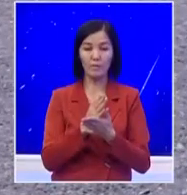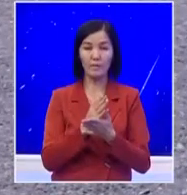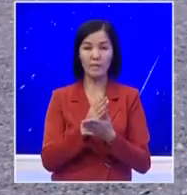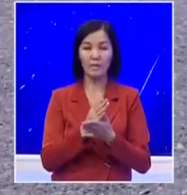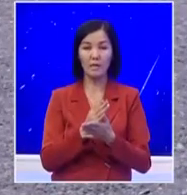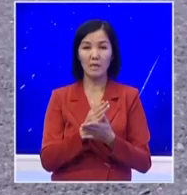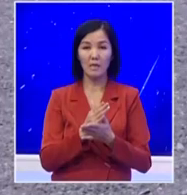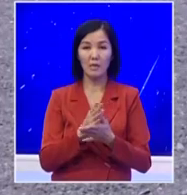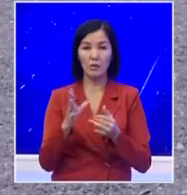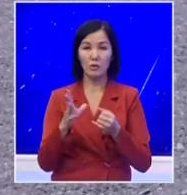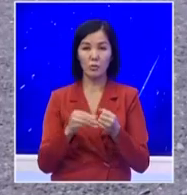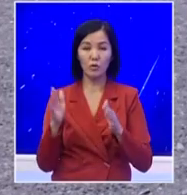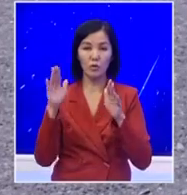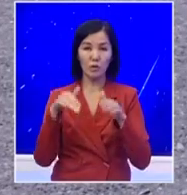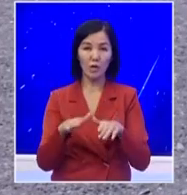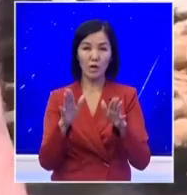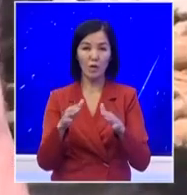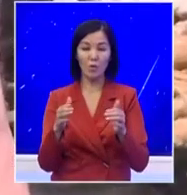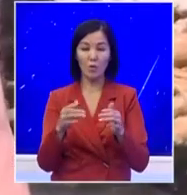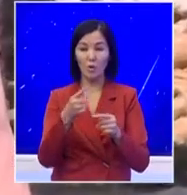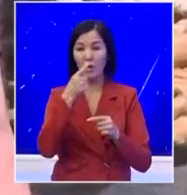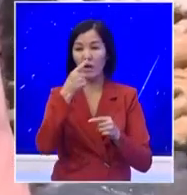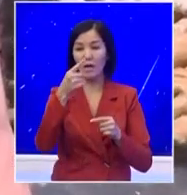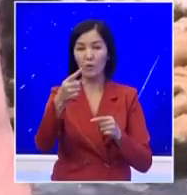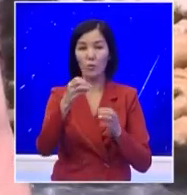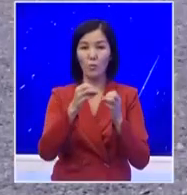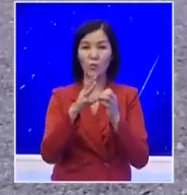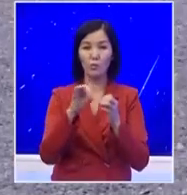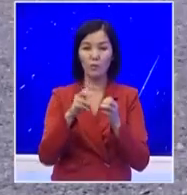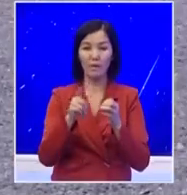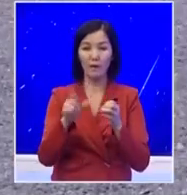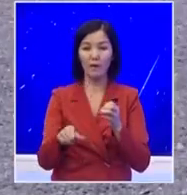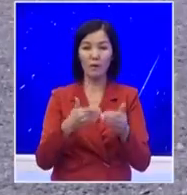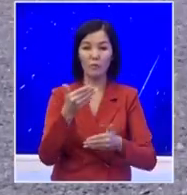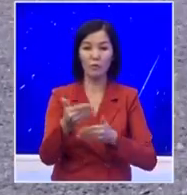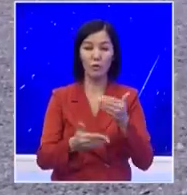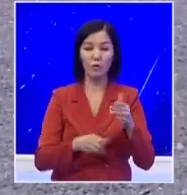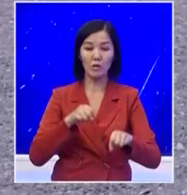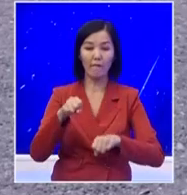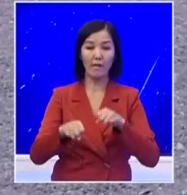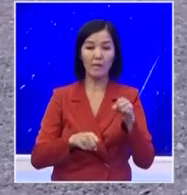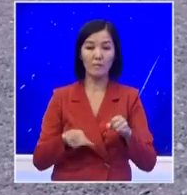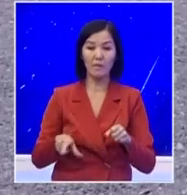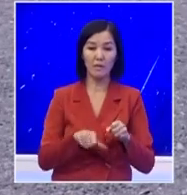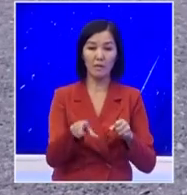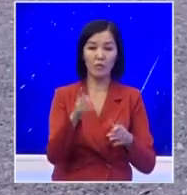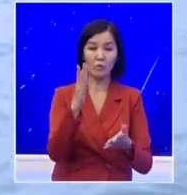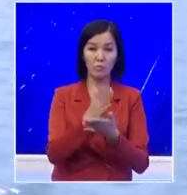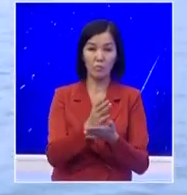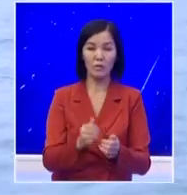метр арақашықтықта болады. Адам жүретін жол болады, және велосипедная дорожка дейді ғой, сондай